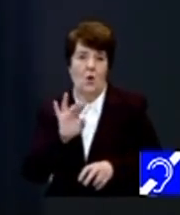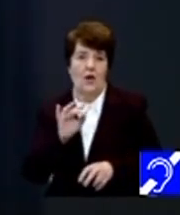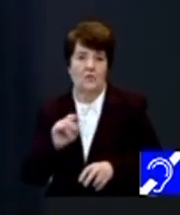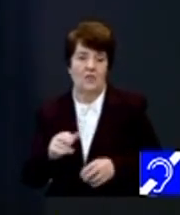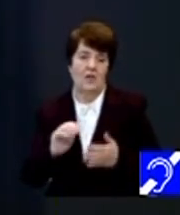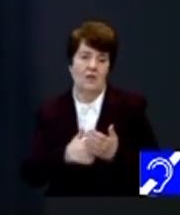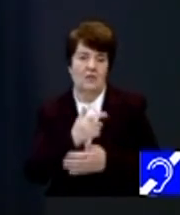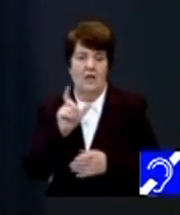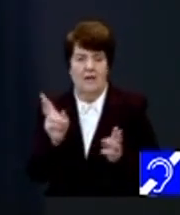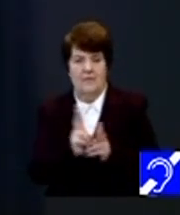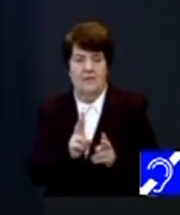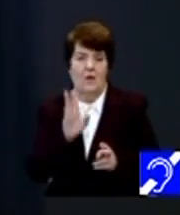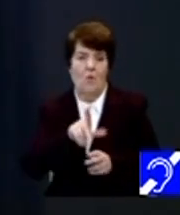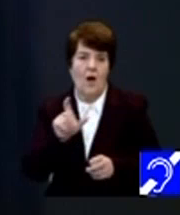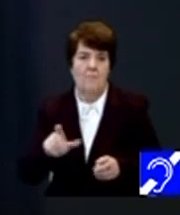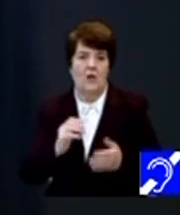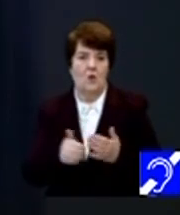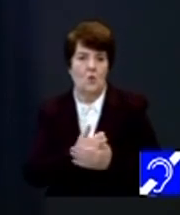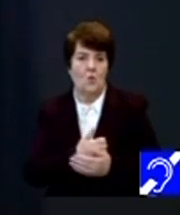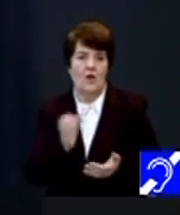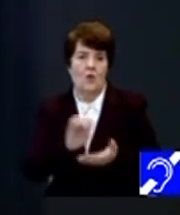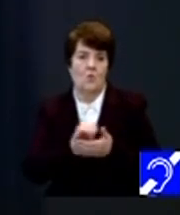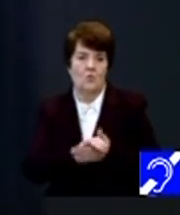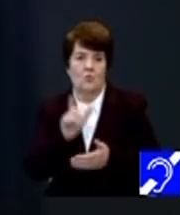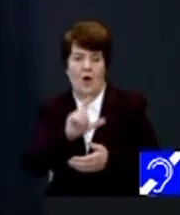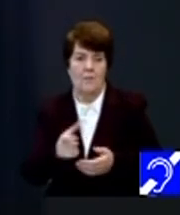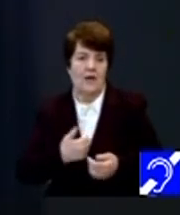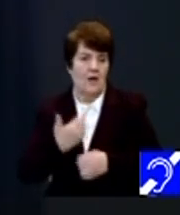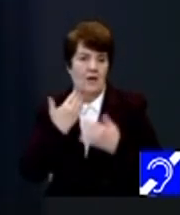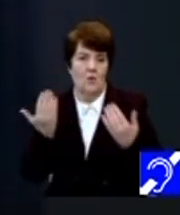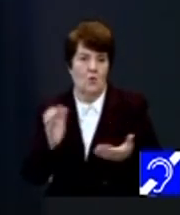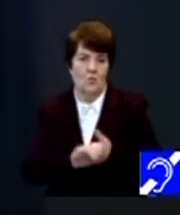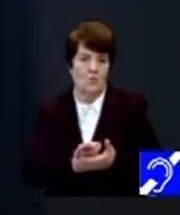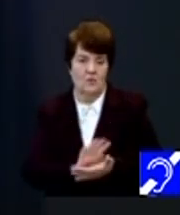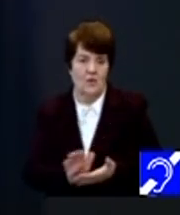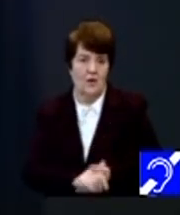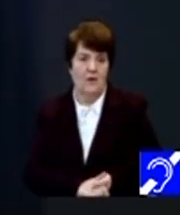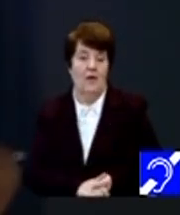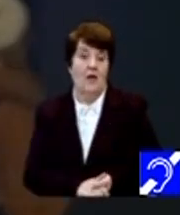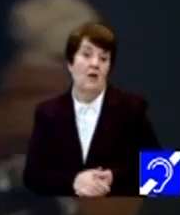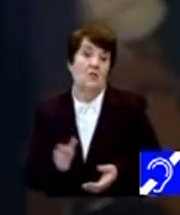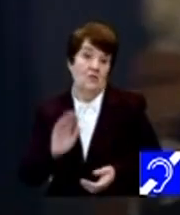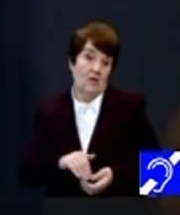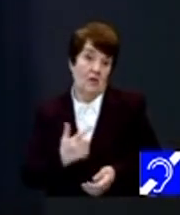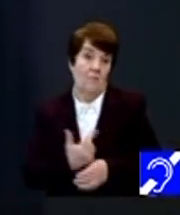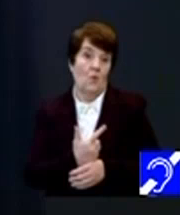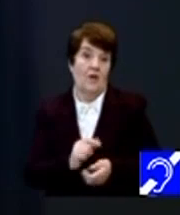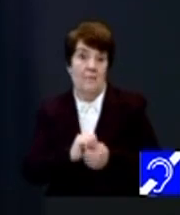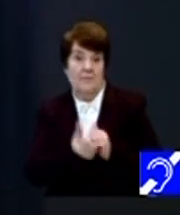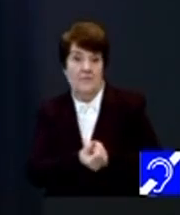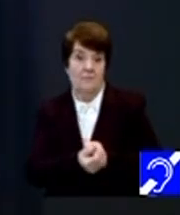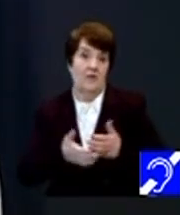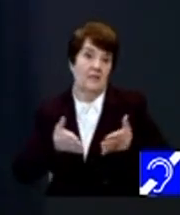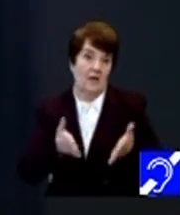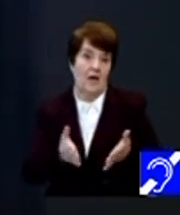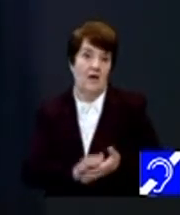Am văzut oameni noi, culturi noi. Am cunoscut oameni pe care nici nu credeam că o să-i cunosc. Și apoi...